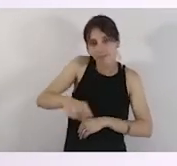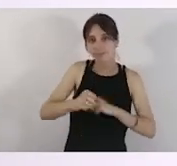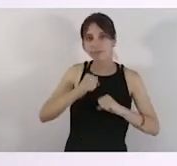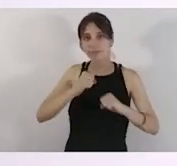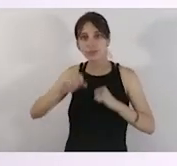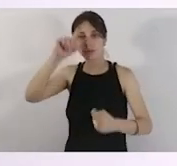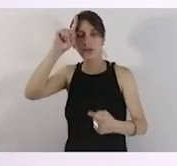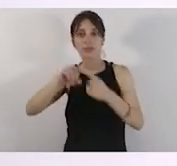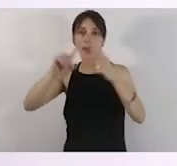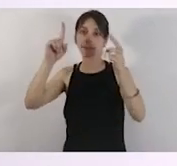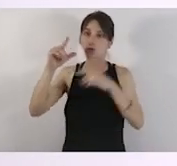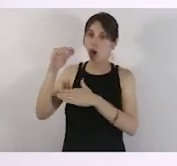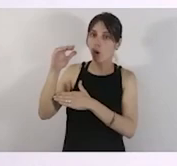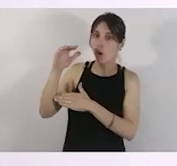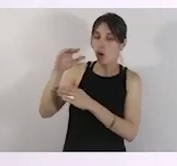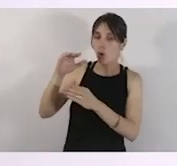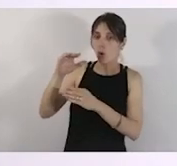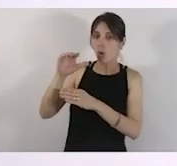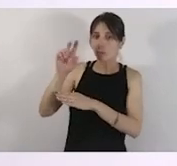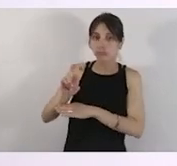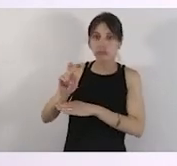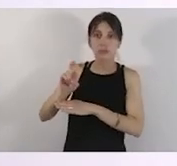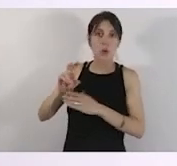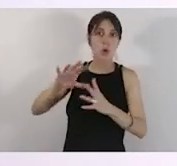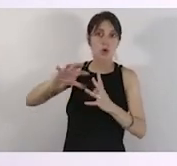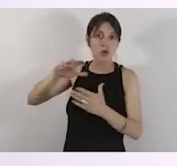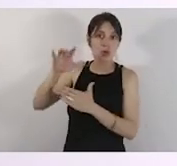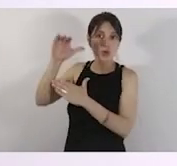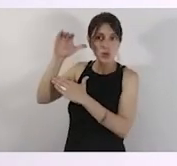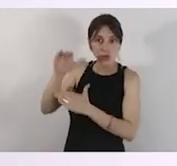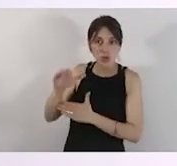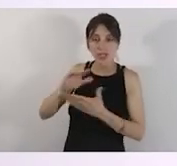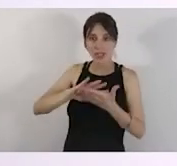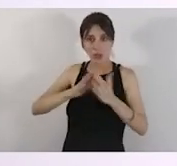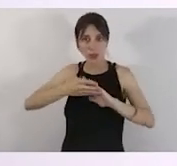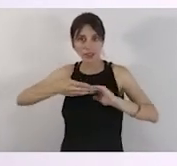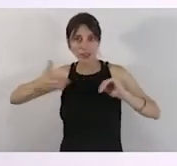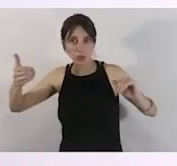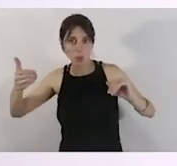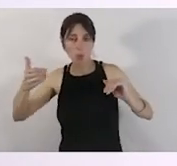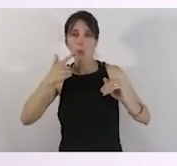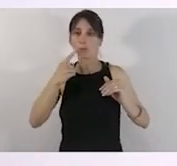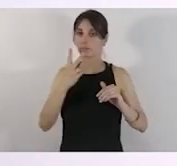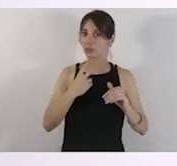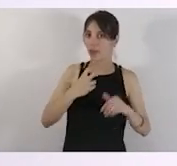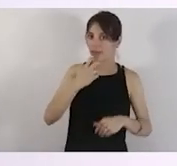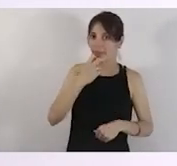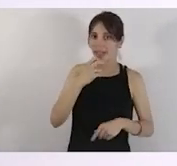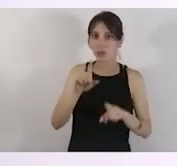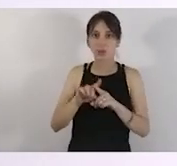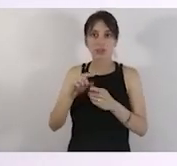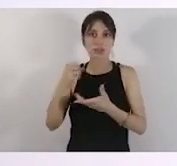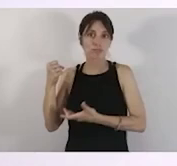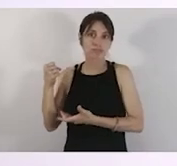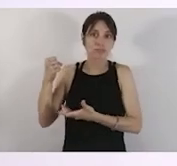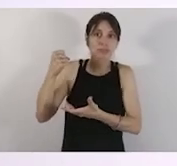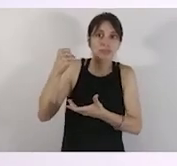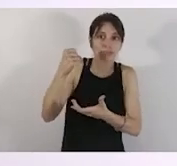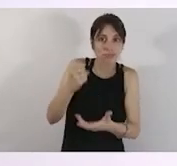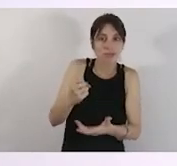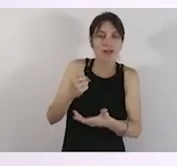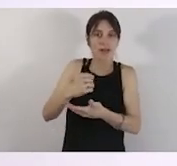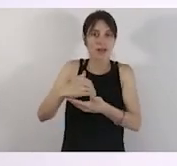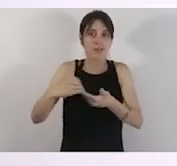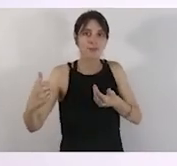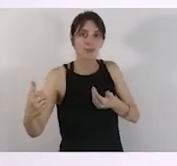transition écologique, de l'éco-citoyenneté, de la valorisation du patrimoine. Alors, je vais appuyer sur tout